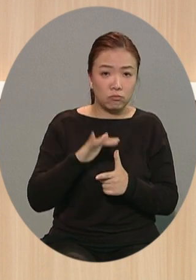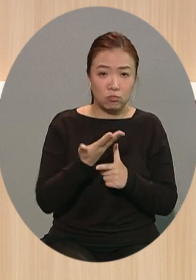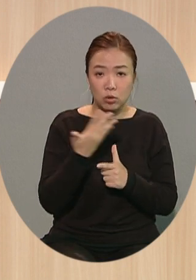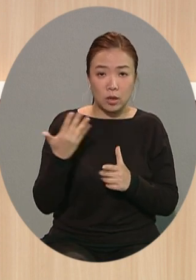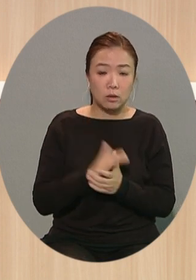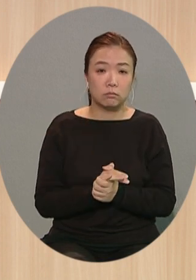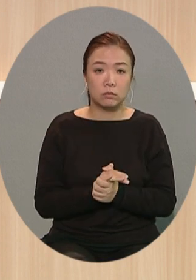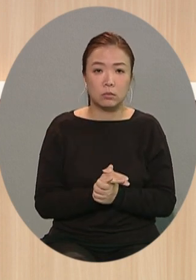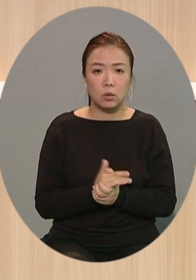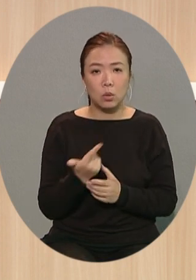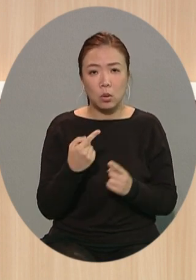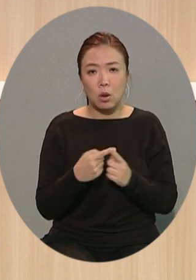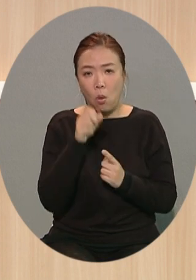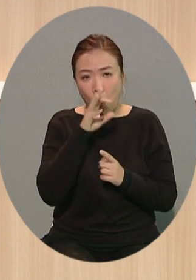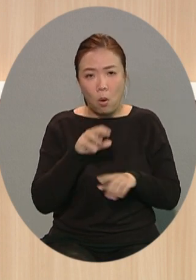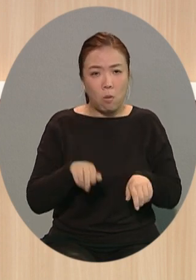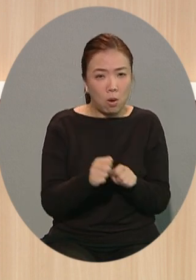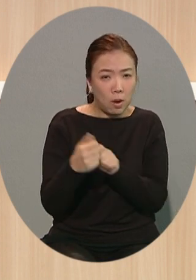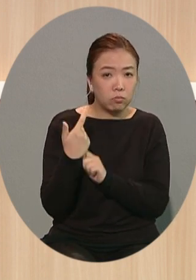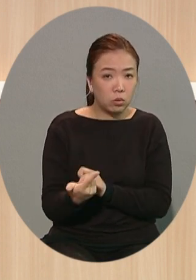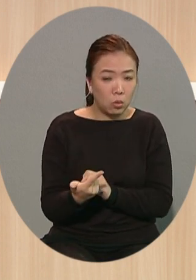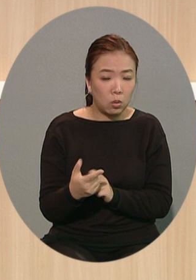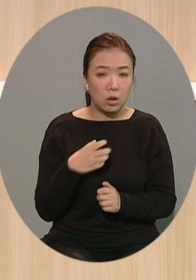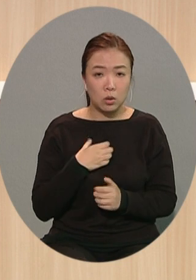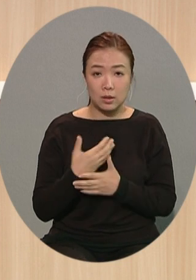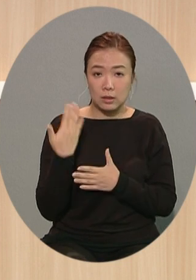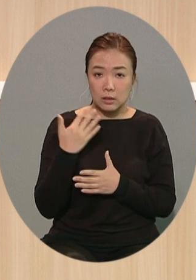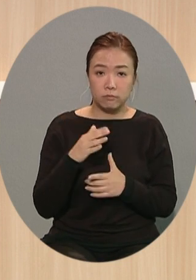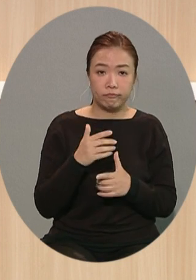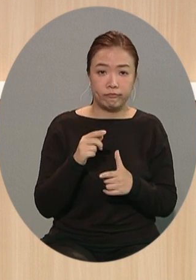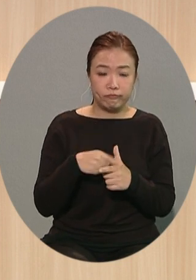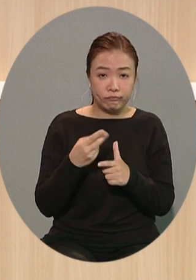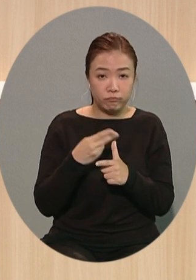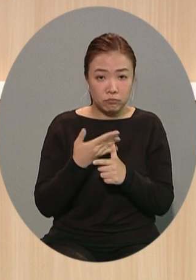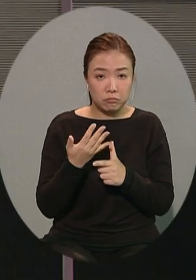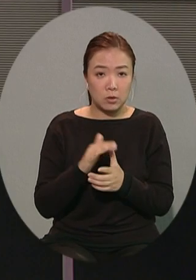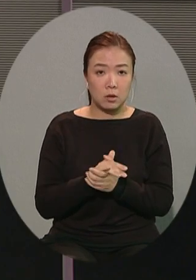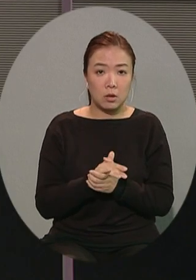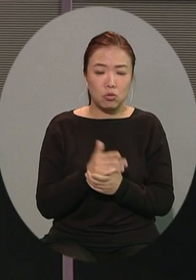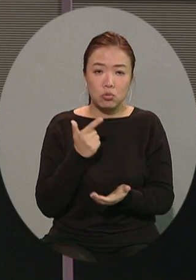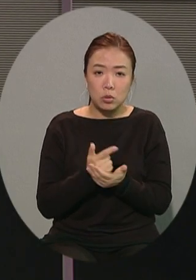咧，即係好多人就話啊，好多嘢破壞咗。你覺得過去幾個月破壞主要係邊啲方面？